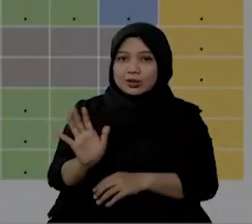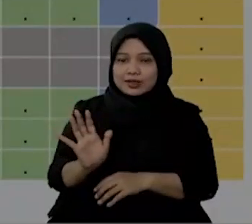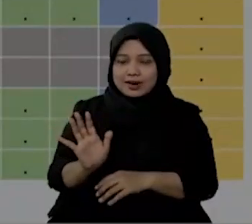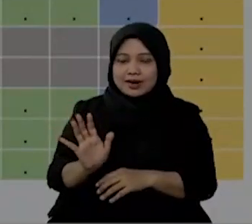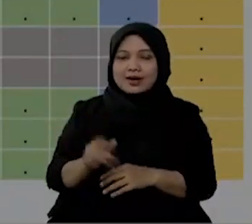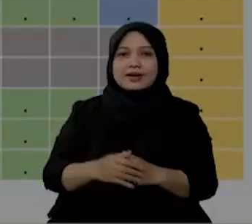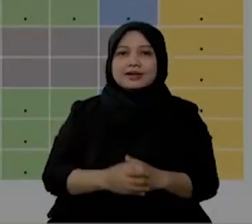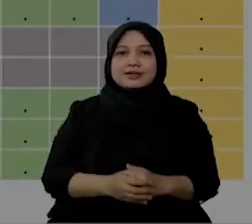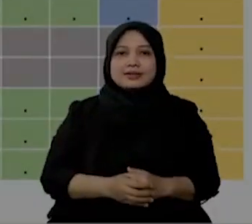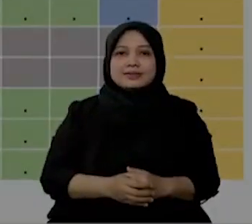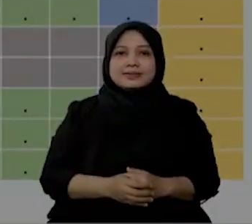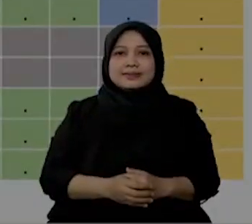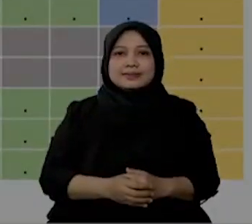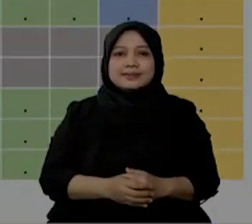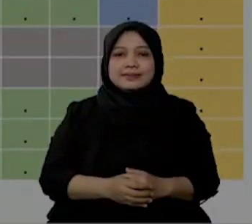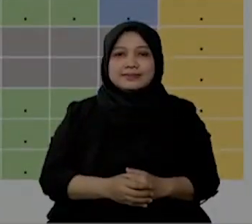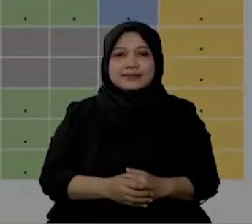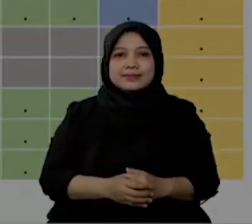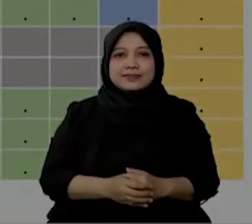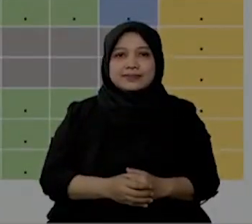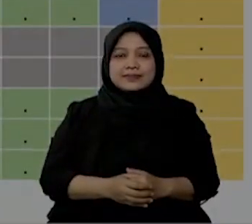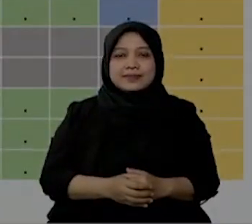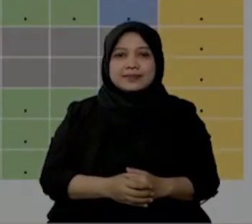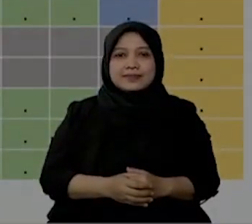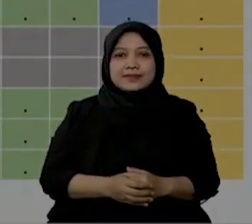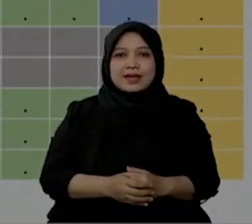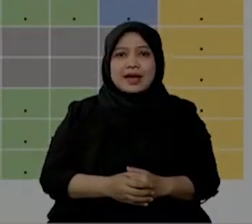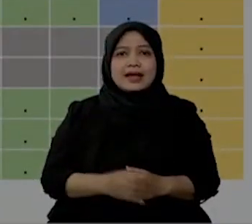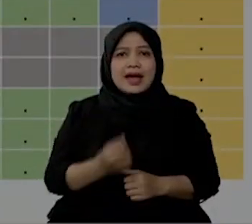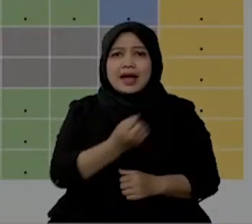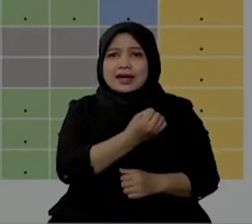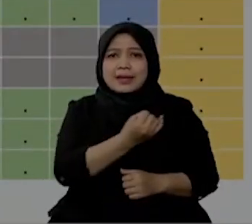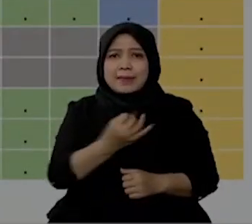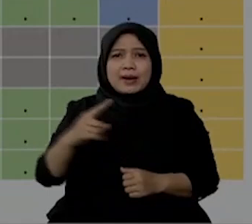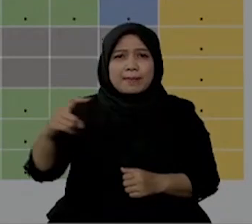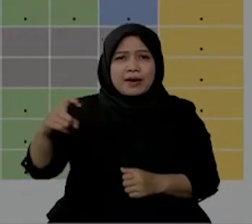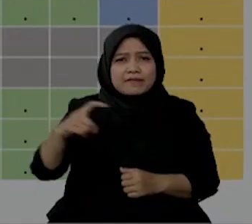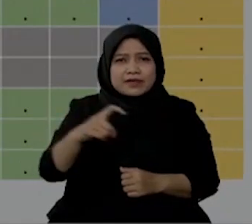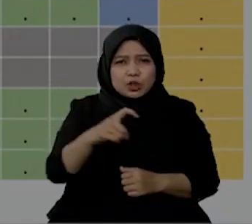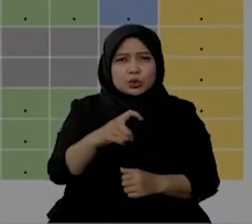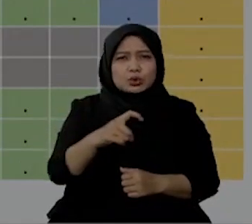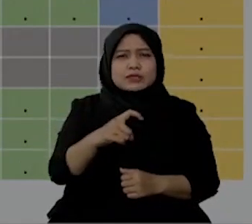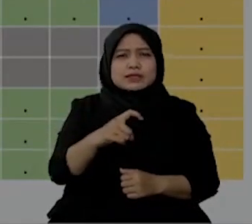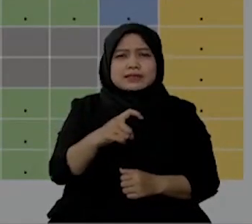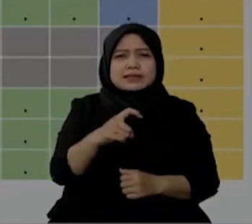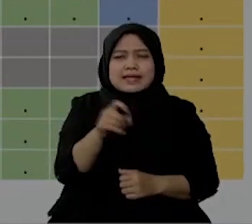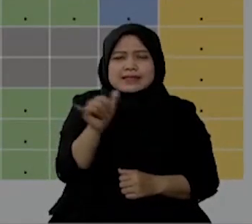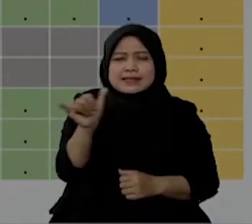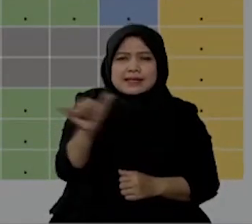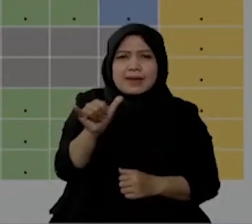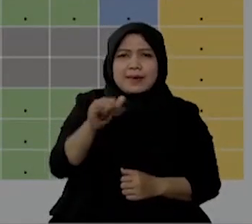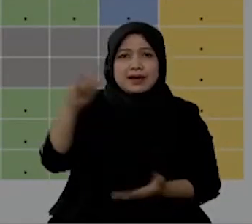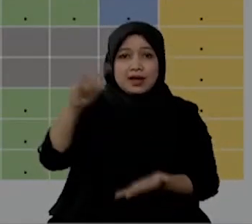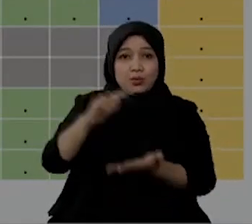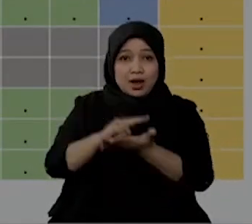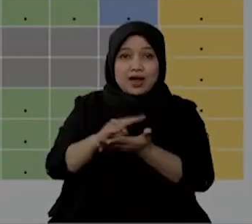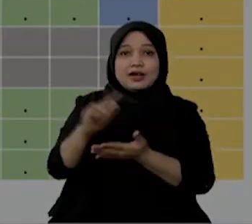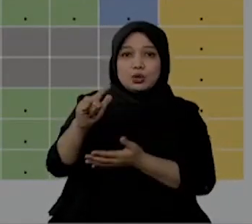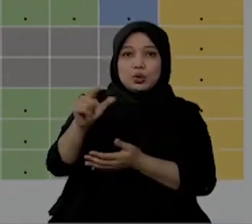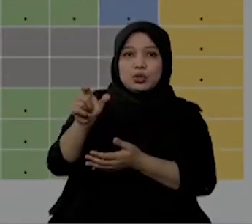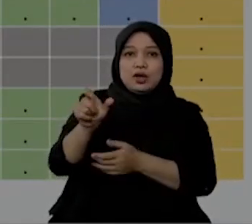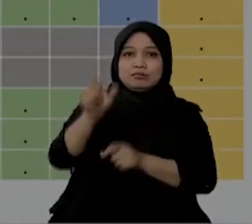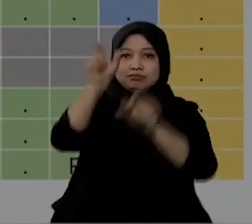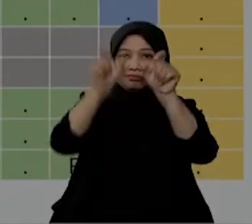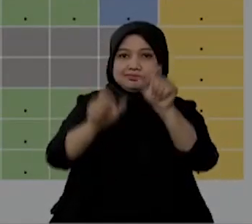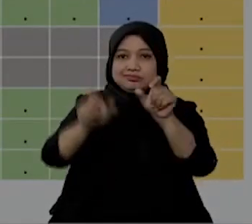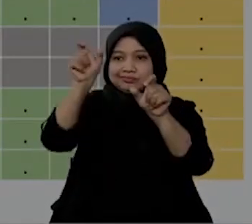Ya, itu kita lihat bahwa ada beberapa virus yang bahkan persis dengan Wuhan, yang saya blok hijau,